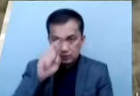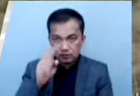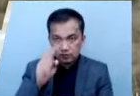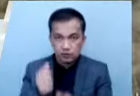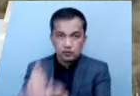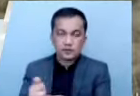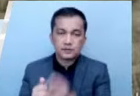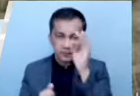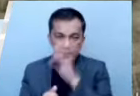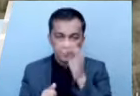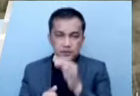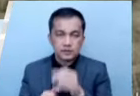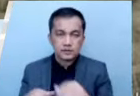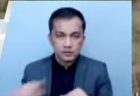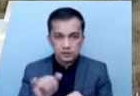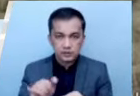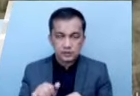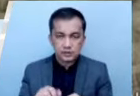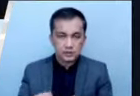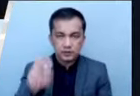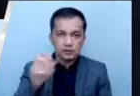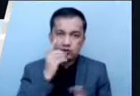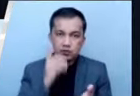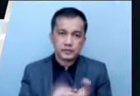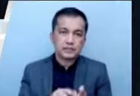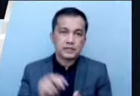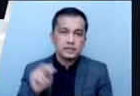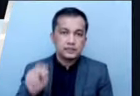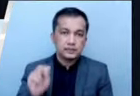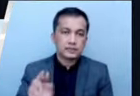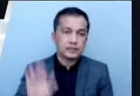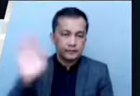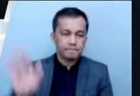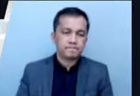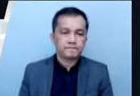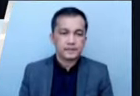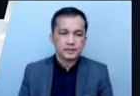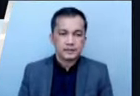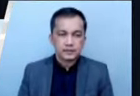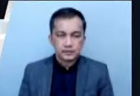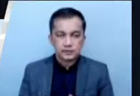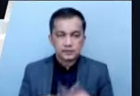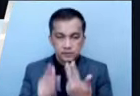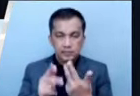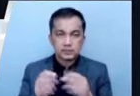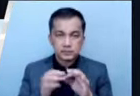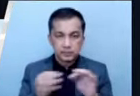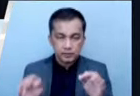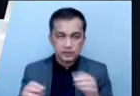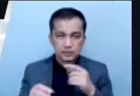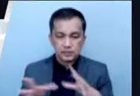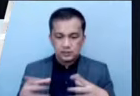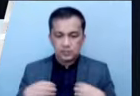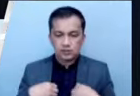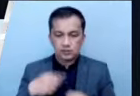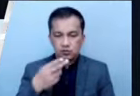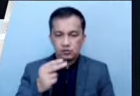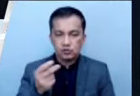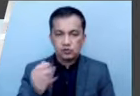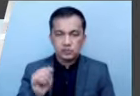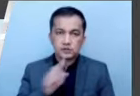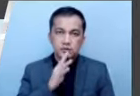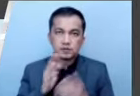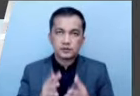sa travel documents na kakailanganin nila. Sa isang televised statement, inako ng Houthi military spokesperson ang